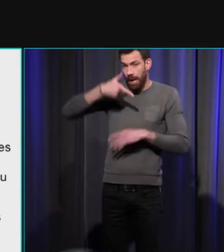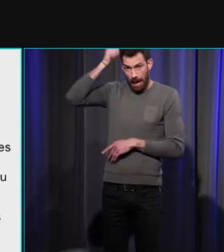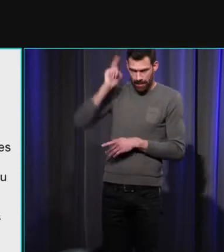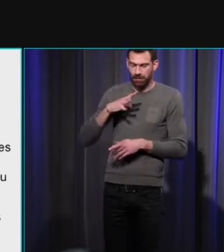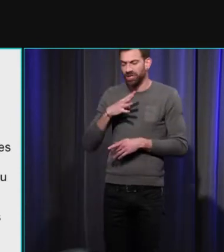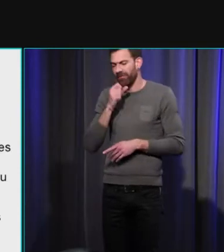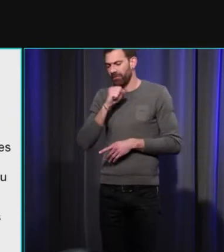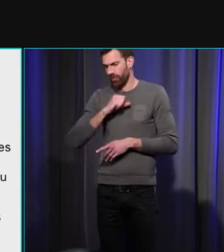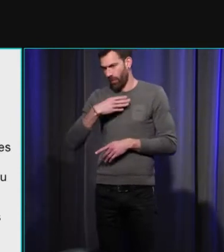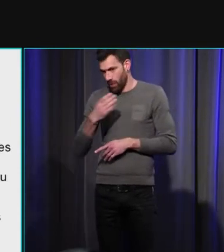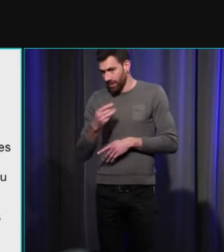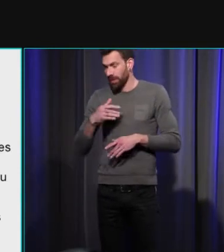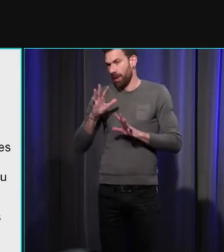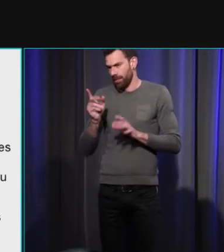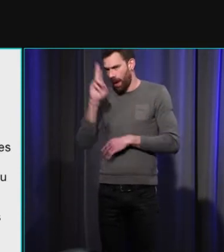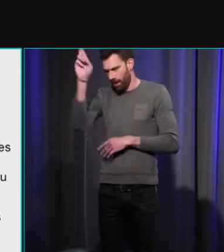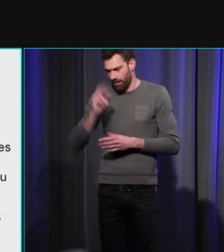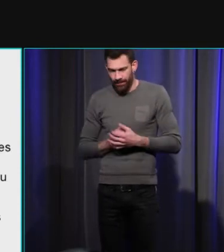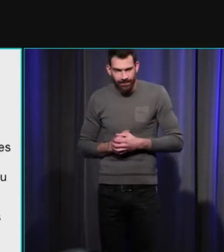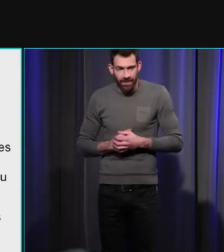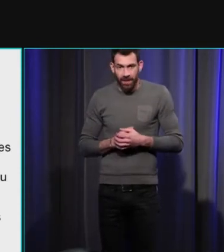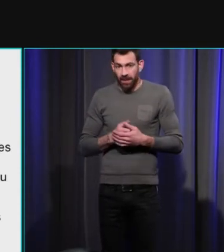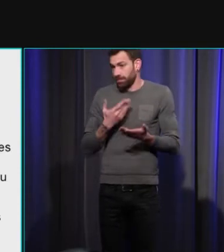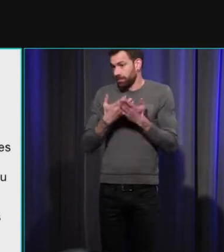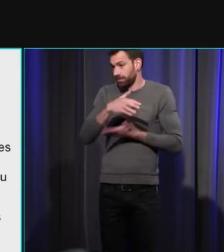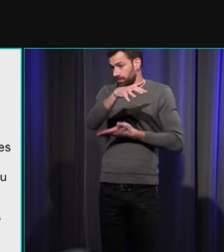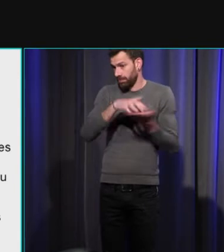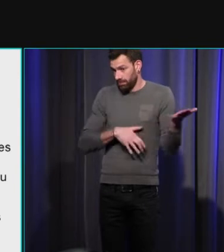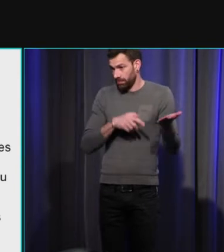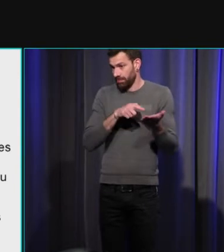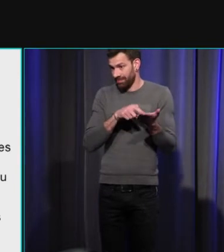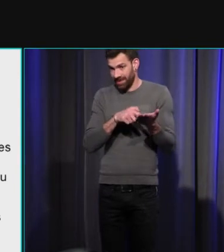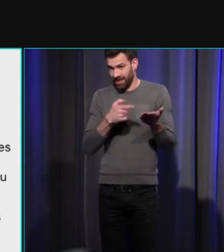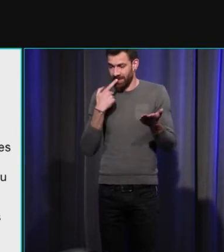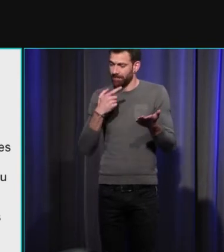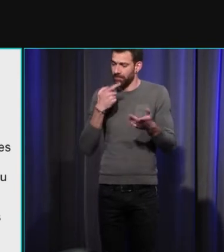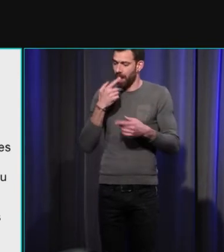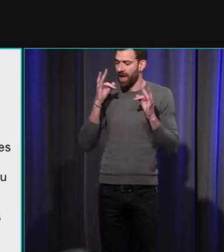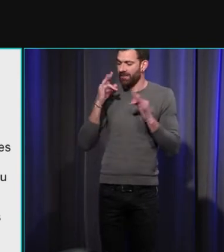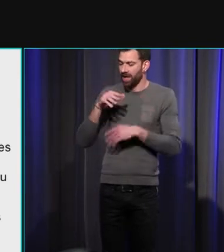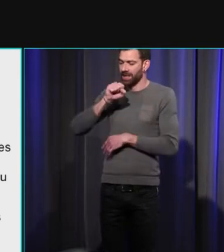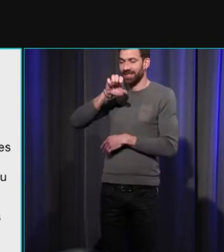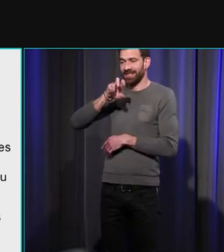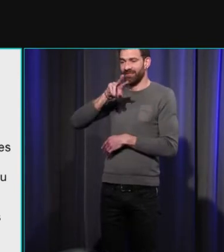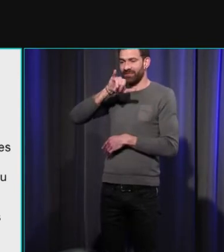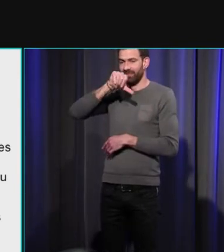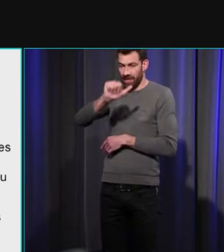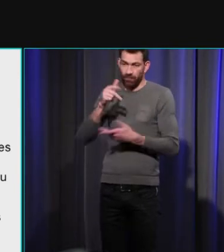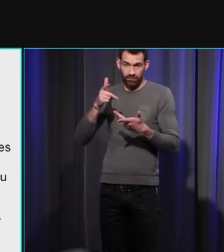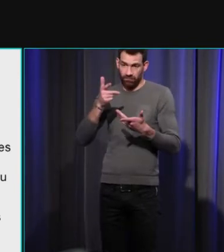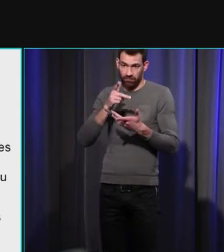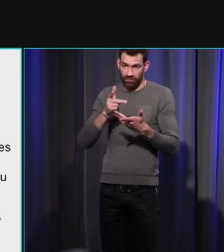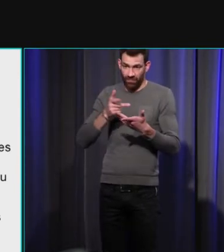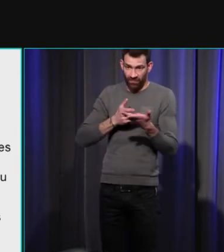mais c'est une exception c'est via la voix le voyage passade joue le passage le